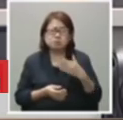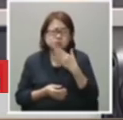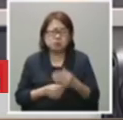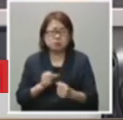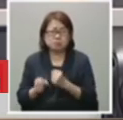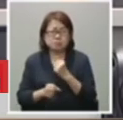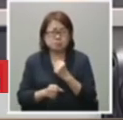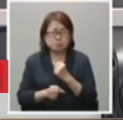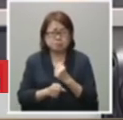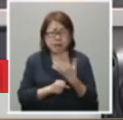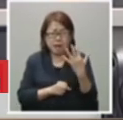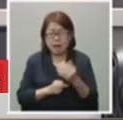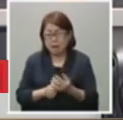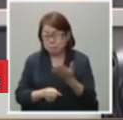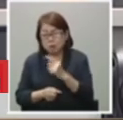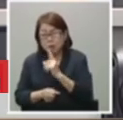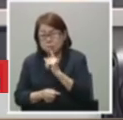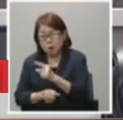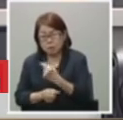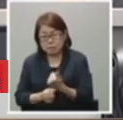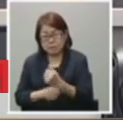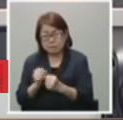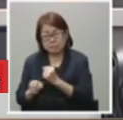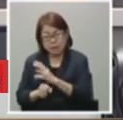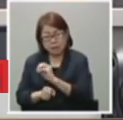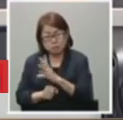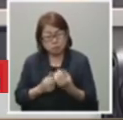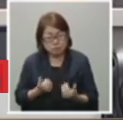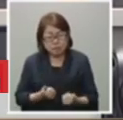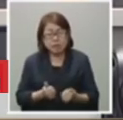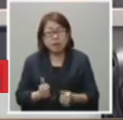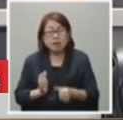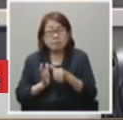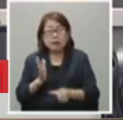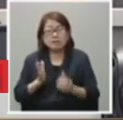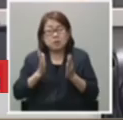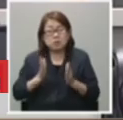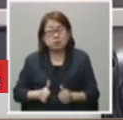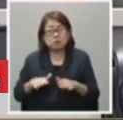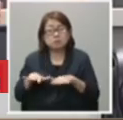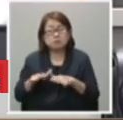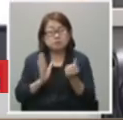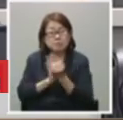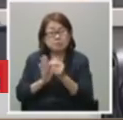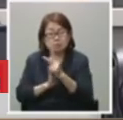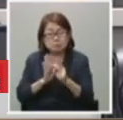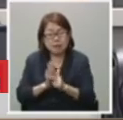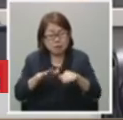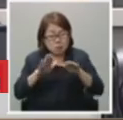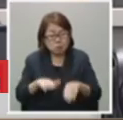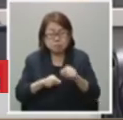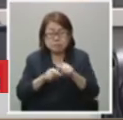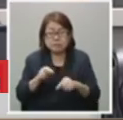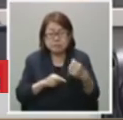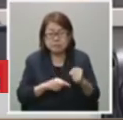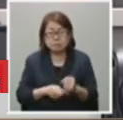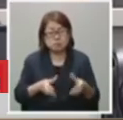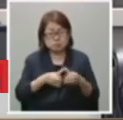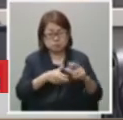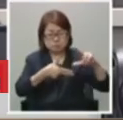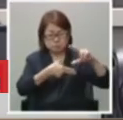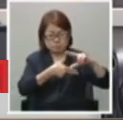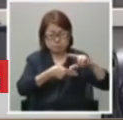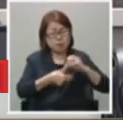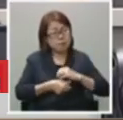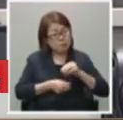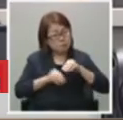นะฮะแล้วยังทะลึ่งไปลดภาษีนิติบุคคล 10% พรรคพลังประชารัฐจำให้ดีนะฮะท่านหาเสียงไว้ว่าท่าน